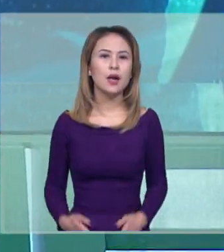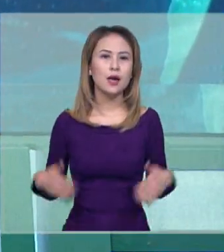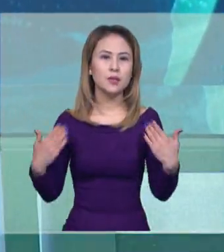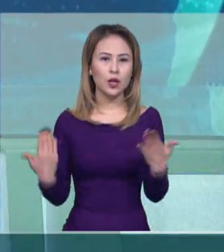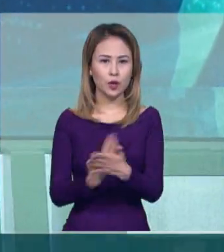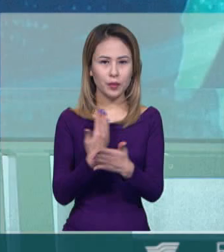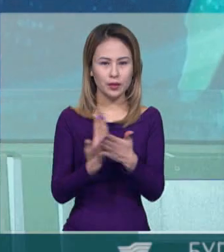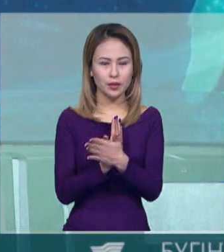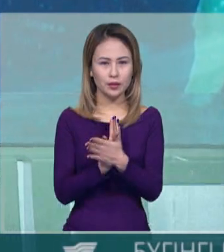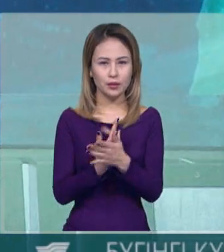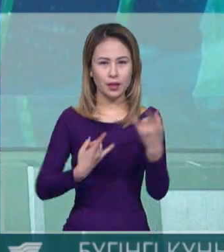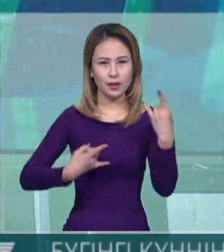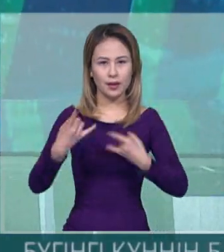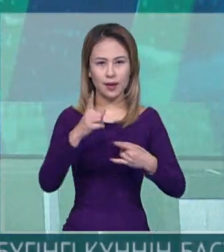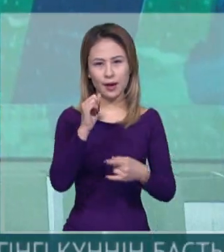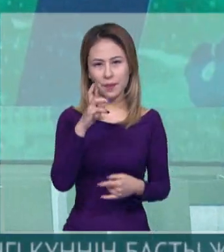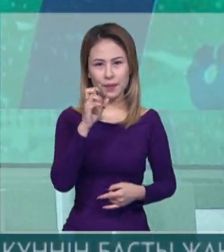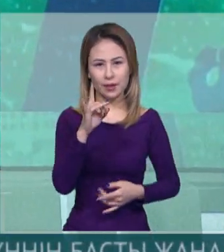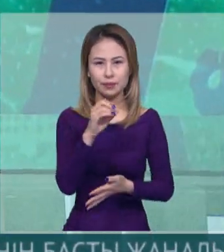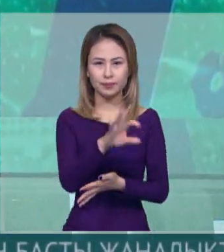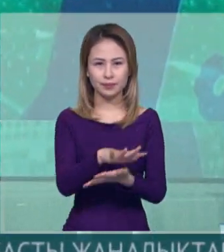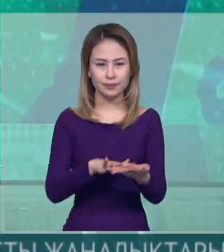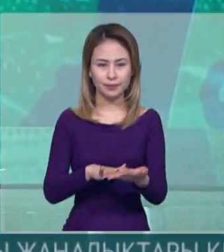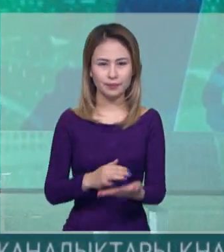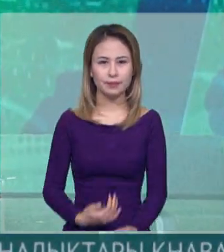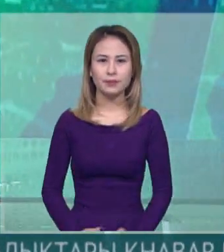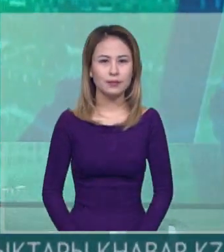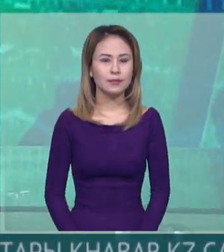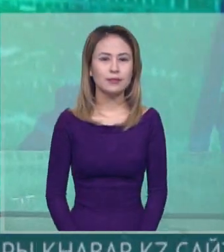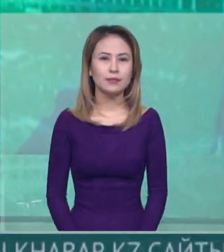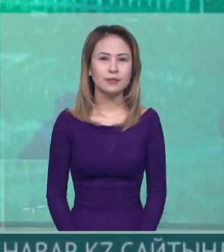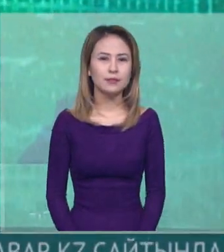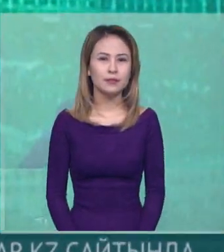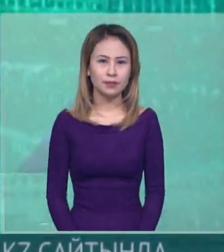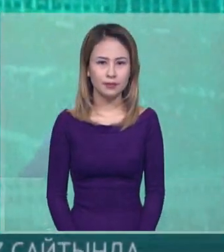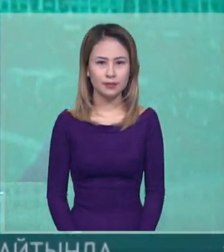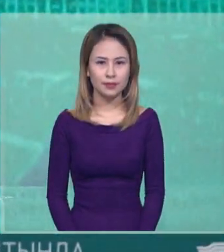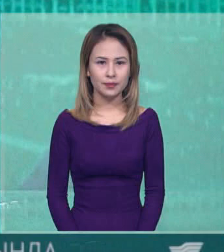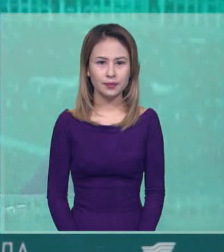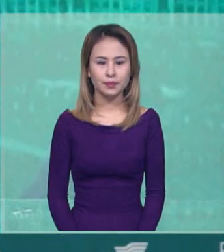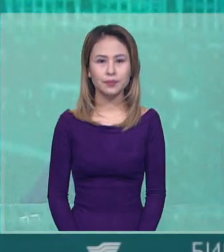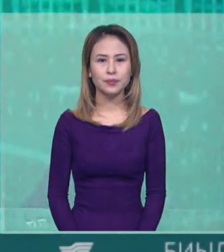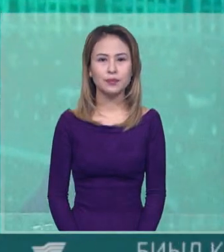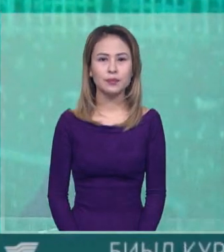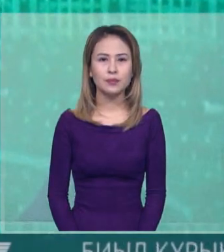Армысыздар, құрметті көрермен, тікелей эфирде хабар арнасының жаңалықтары сіздермен Сағыныш Әбікей және сурдо аудармашы Жанбота Сәрсенбаева.